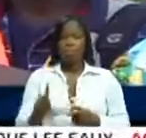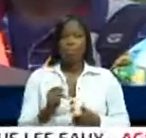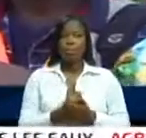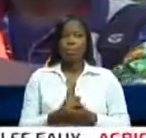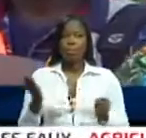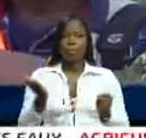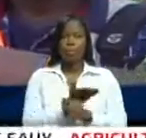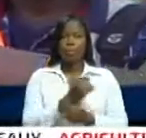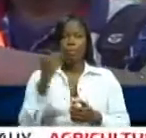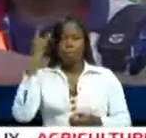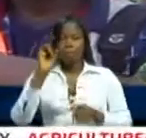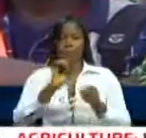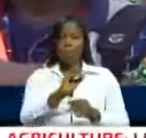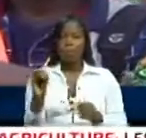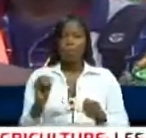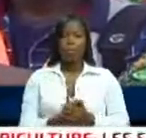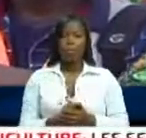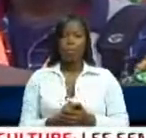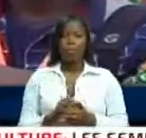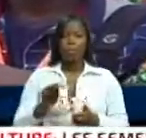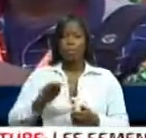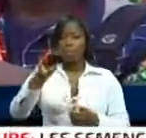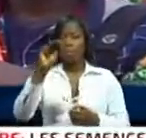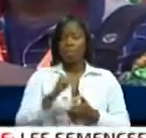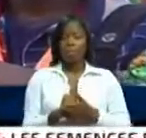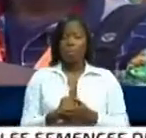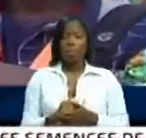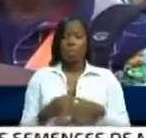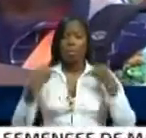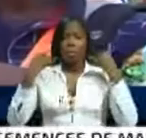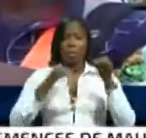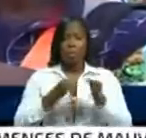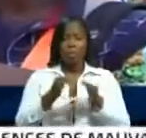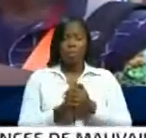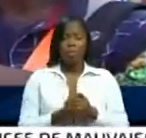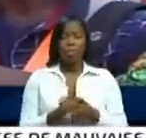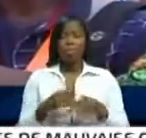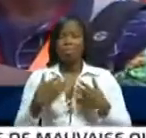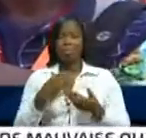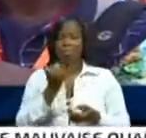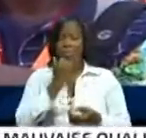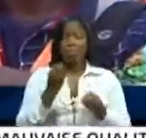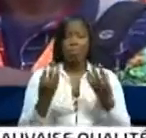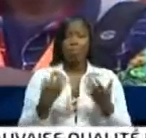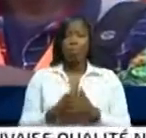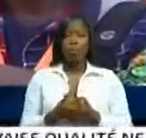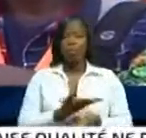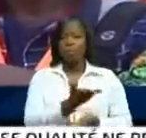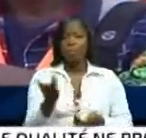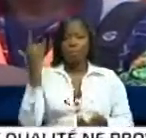ressasser ils ont ils ont monté des seins et jeudi il aura pu deviner pourquoi comme quoique olaya les politiciens qui sont derrière nous voilà